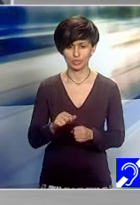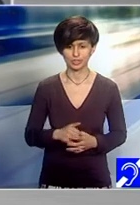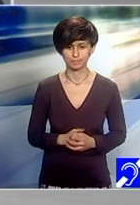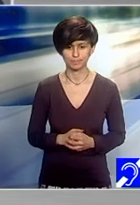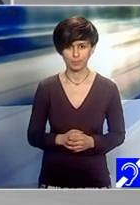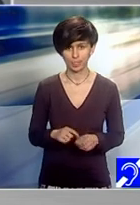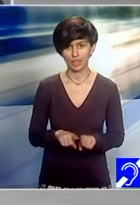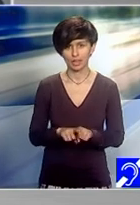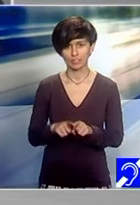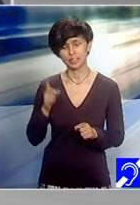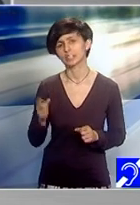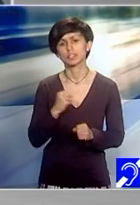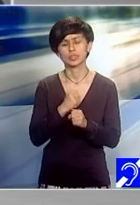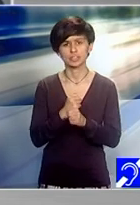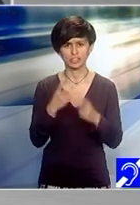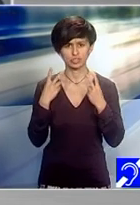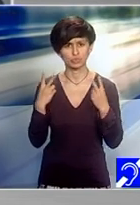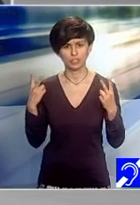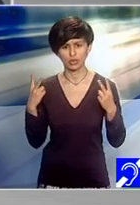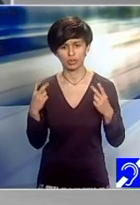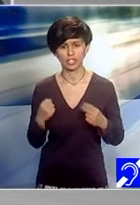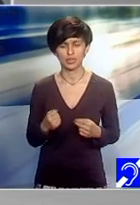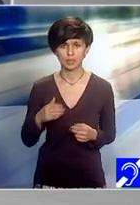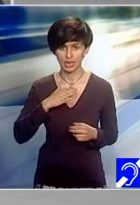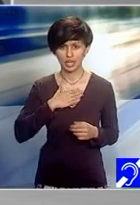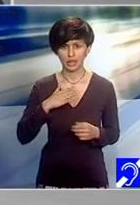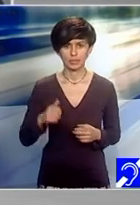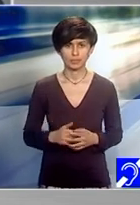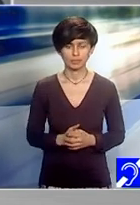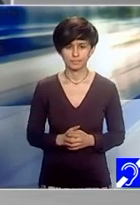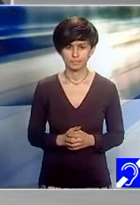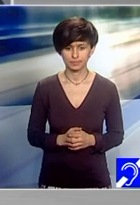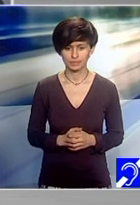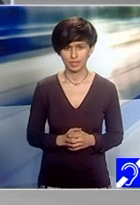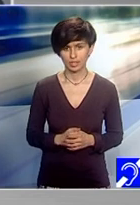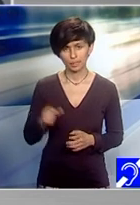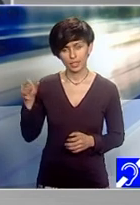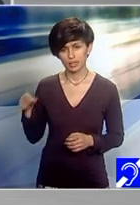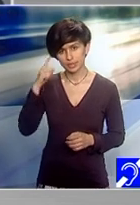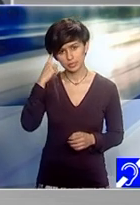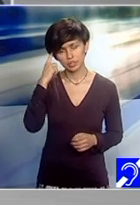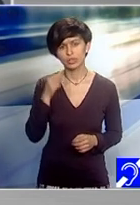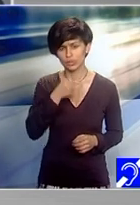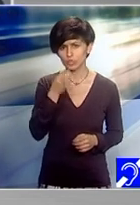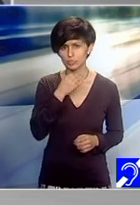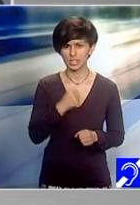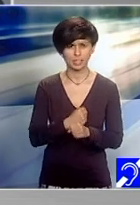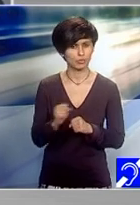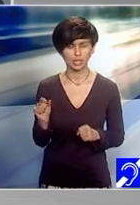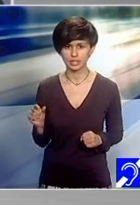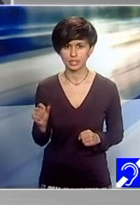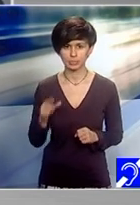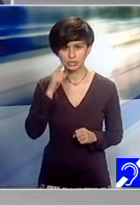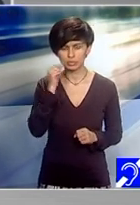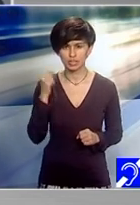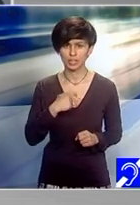și cu valorile după care ne conducem viața. Iar spunea și psihologul că foarte puțini oameni pot să spună